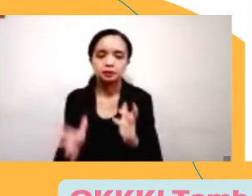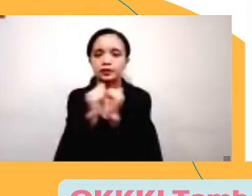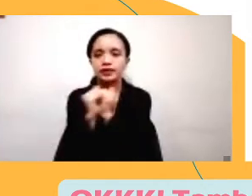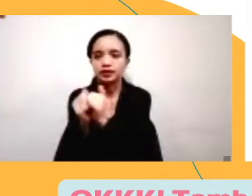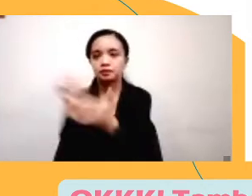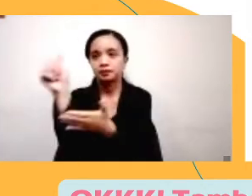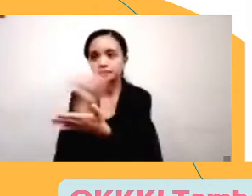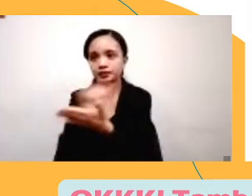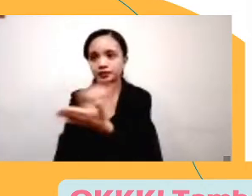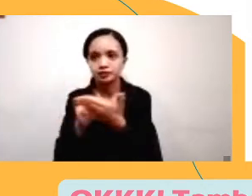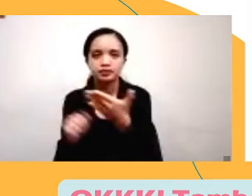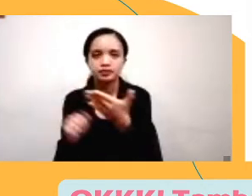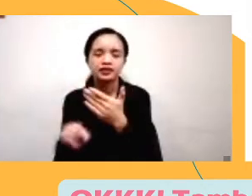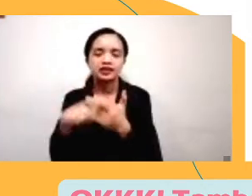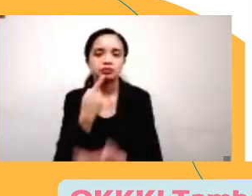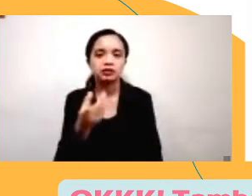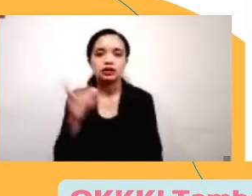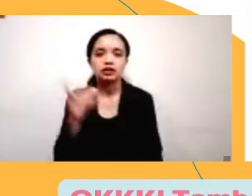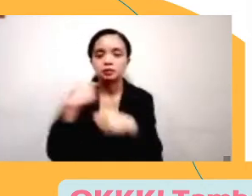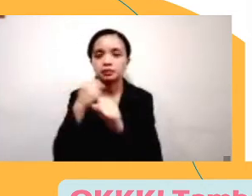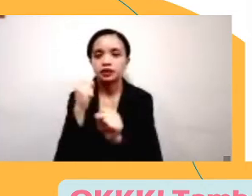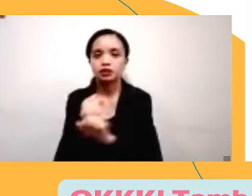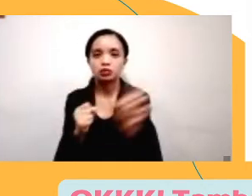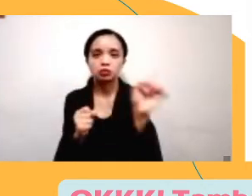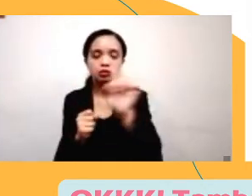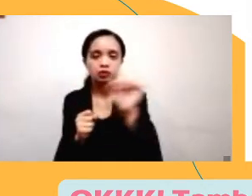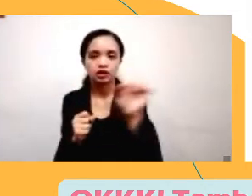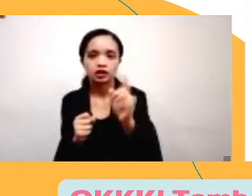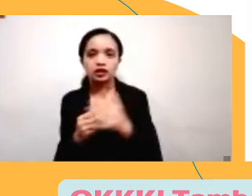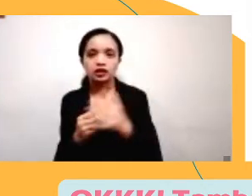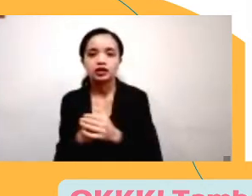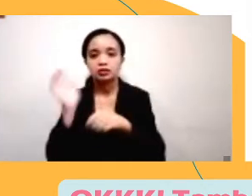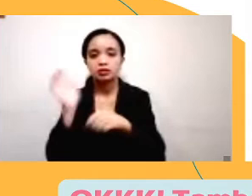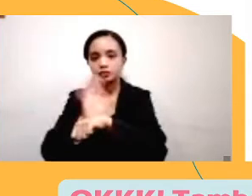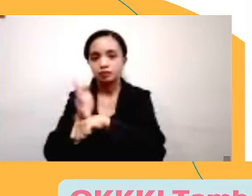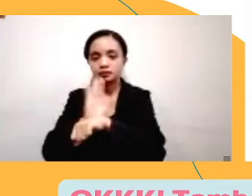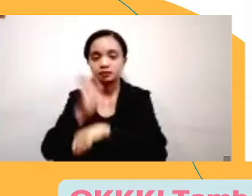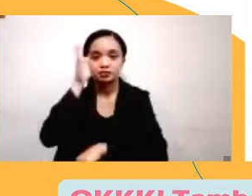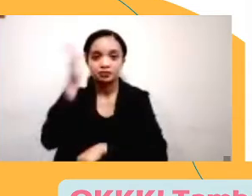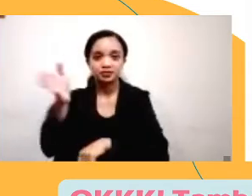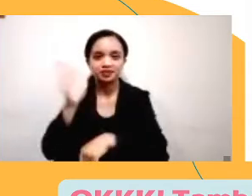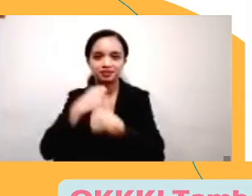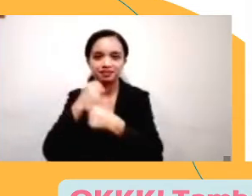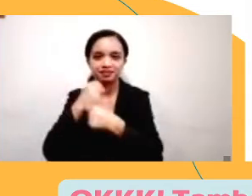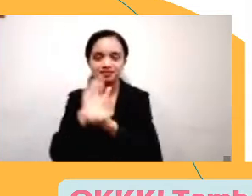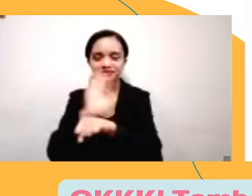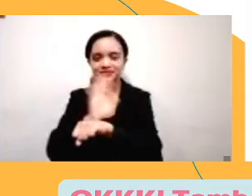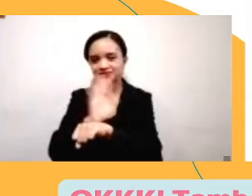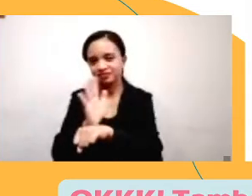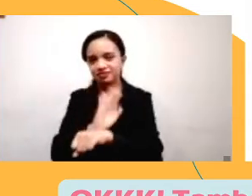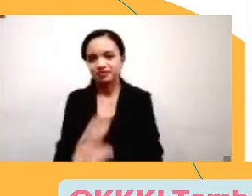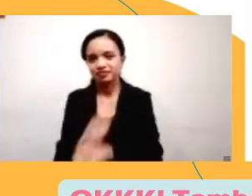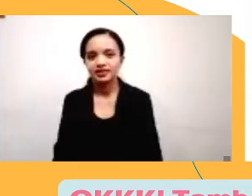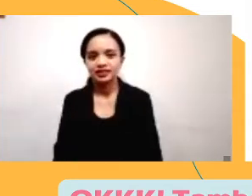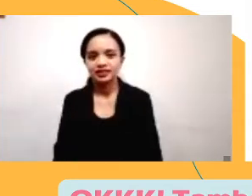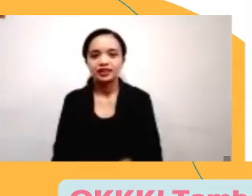Sabi ni Denbert, gumawa ng dekalibreng pelikula. Oh, future filmmaker right here. Kasama natin. Isa ka ba sa mga nag-submit